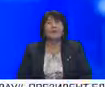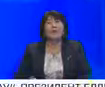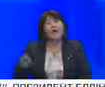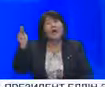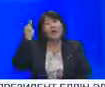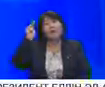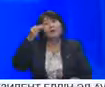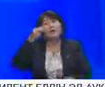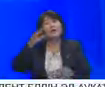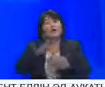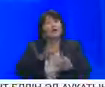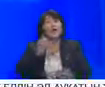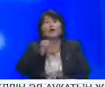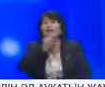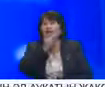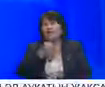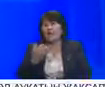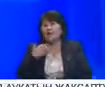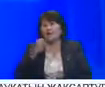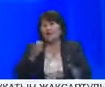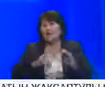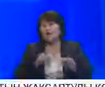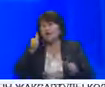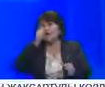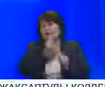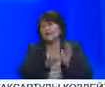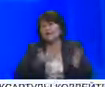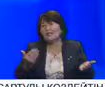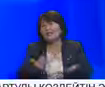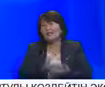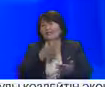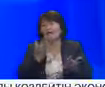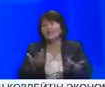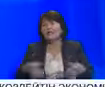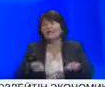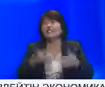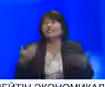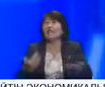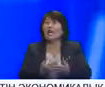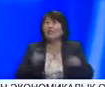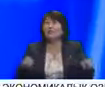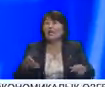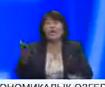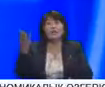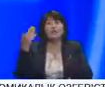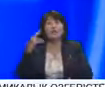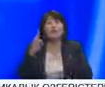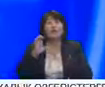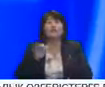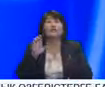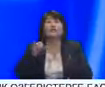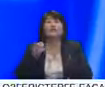Білім тақырыбын жалғастырамыз. Қорқыт ататында Қызылорда университеті жыл сайын жаңғырып, заман талабына сай жаңарып келеді. Былтыр QS